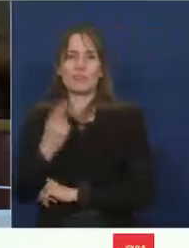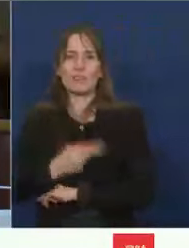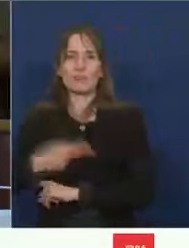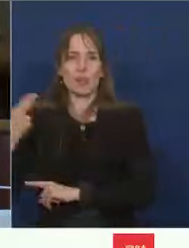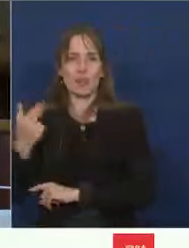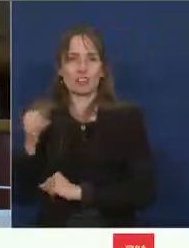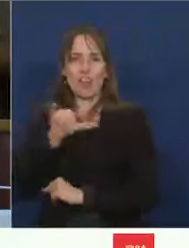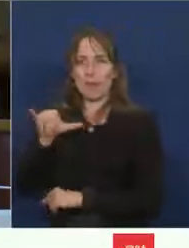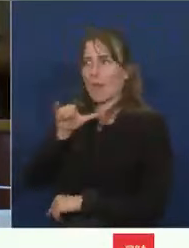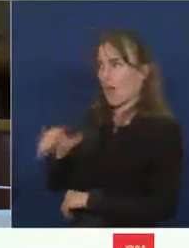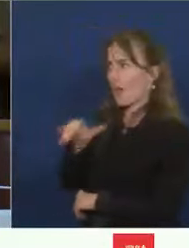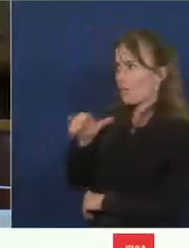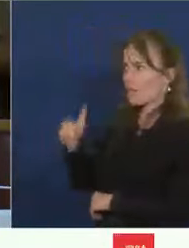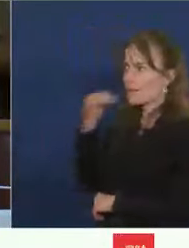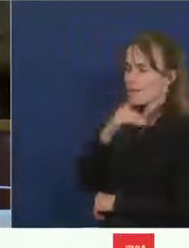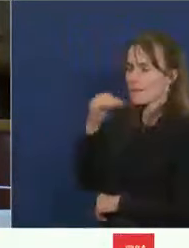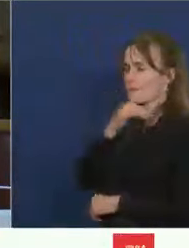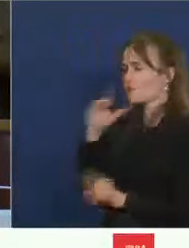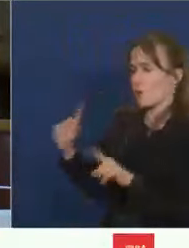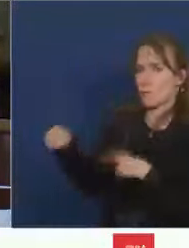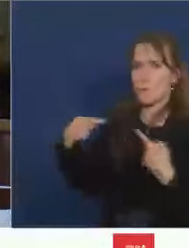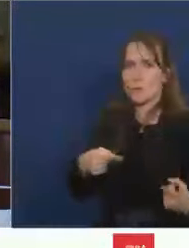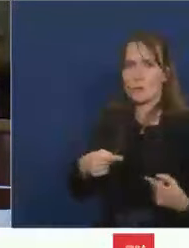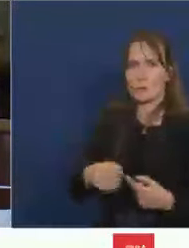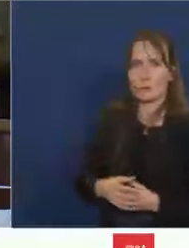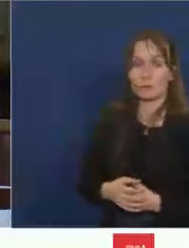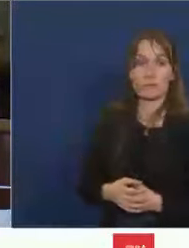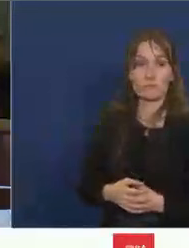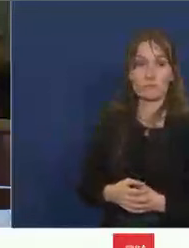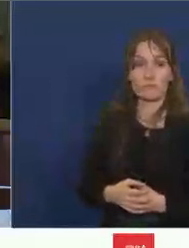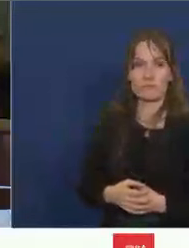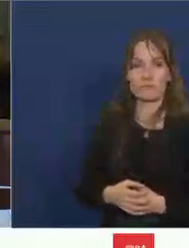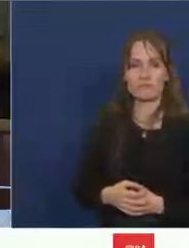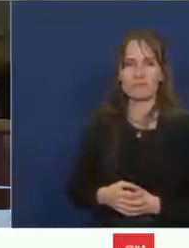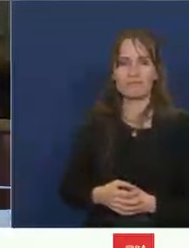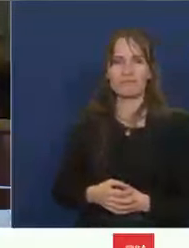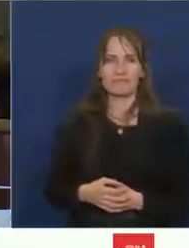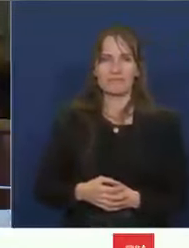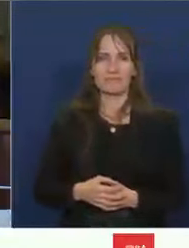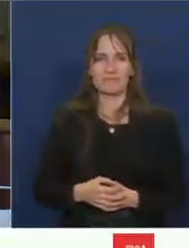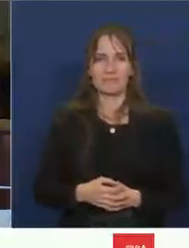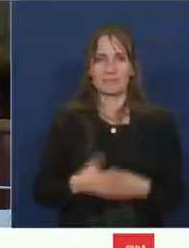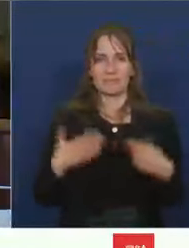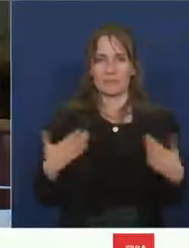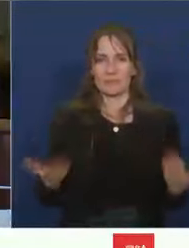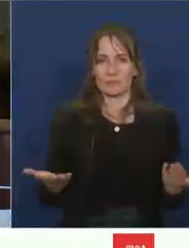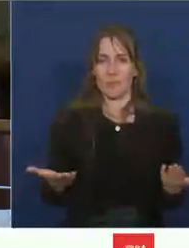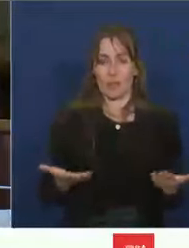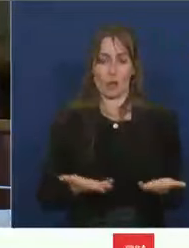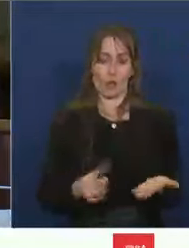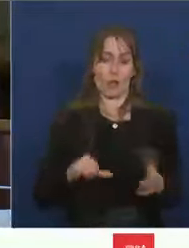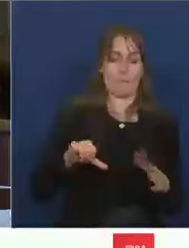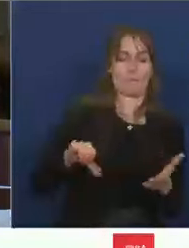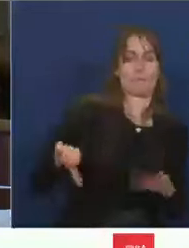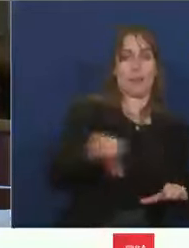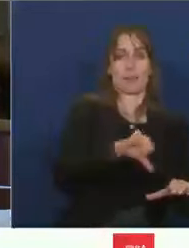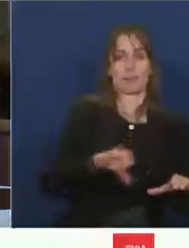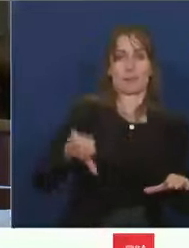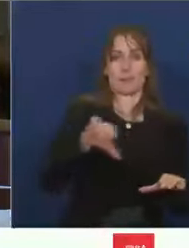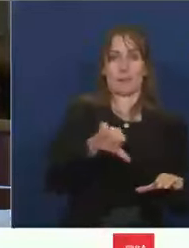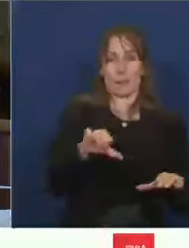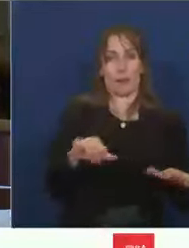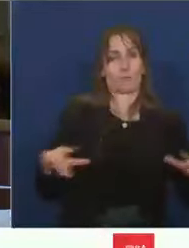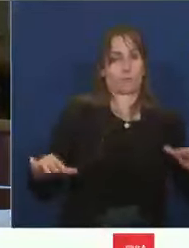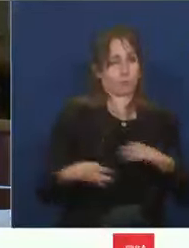intervenir par la préfecture. Quant à nous, sachant que c'est une place à haute fréquentation, eh bien, qu'avons-nous fait?